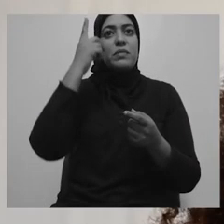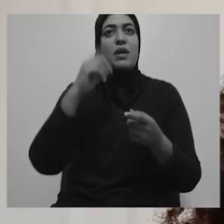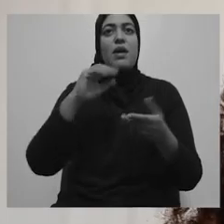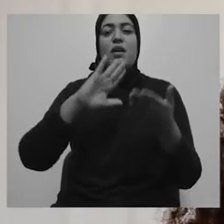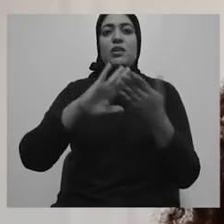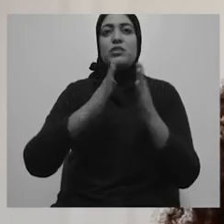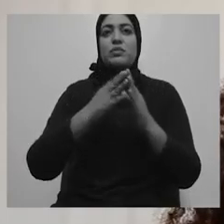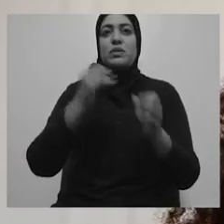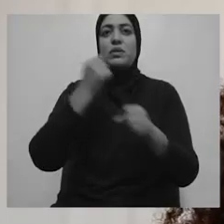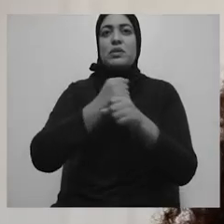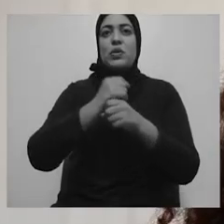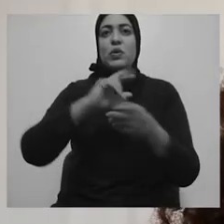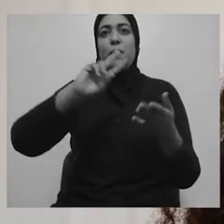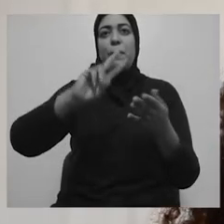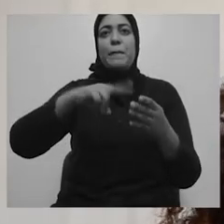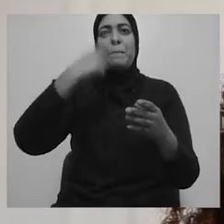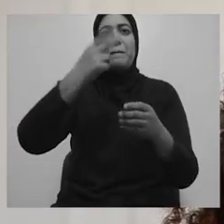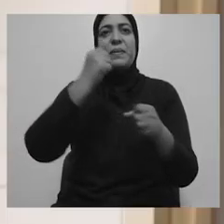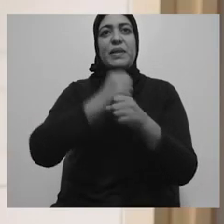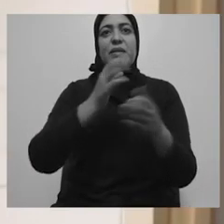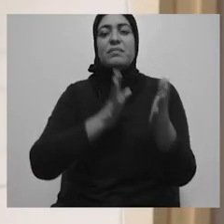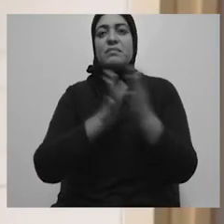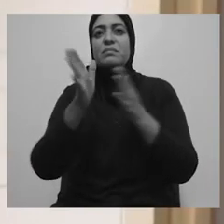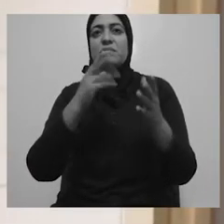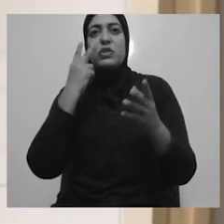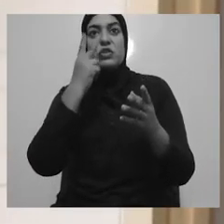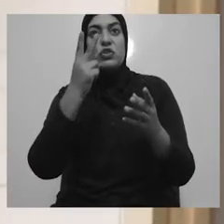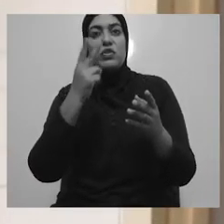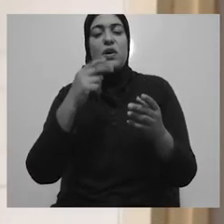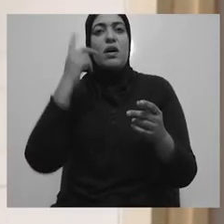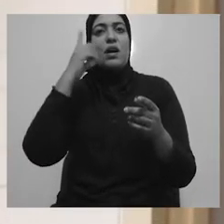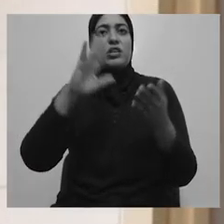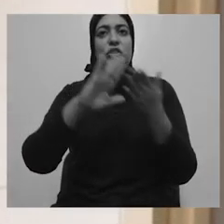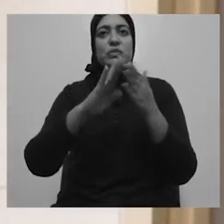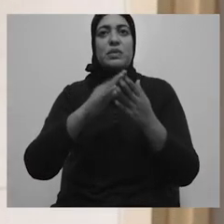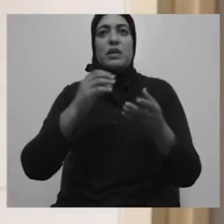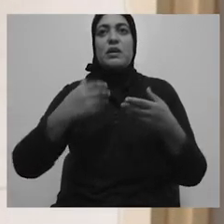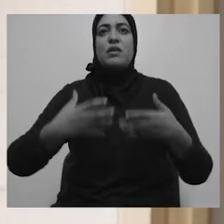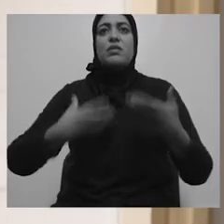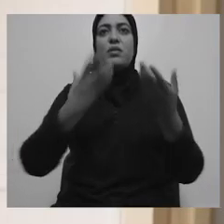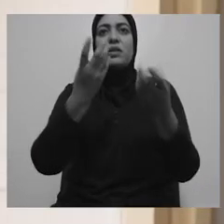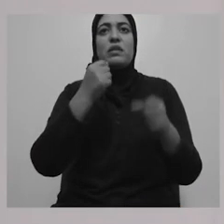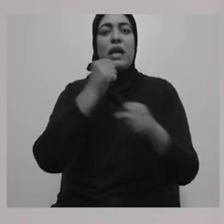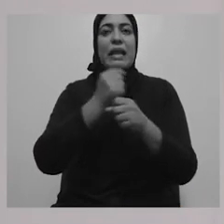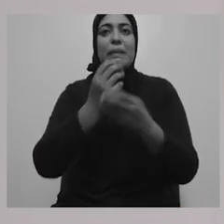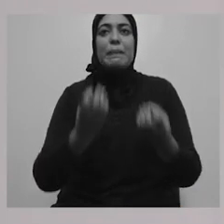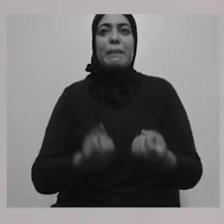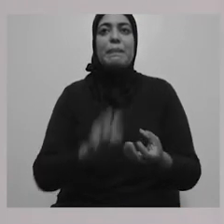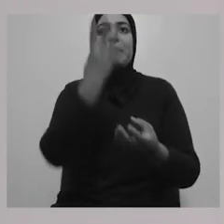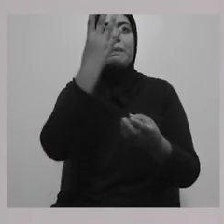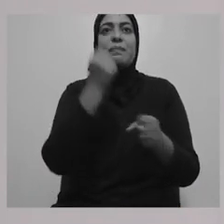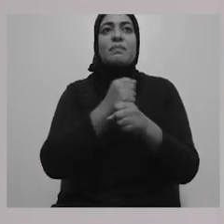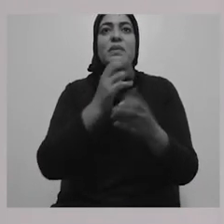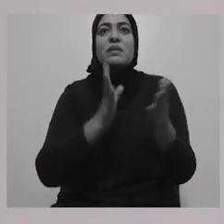l'initiative est géré par le coordinateur ghosn à tout à l'heure